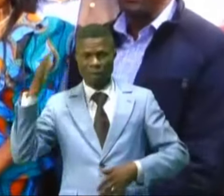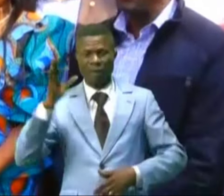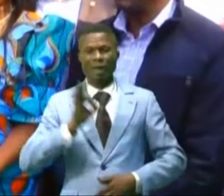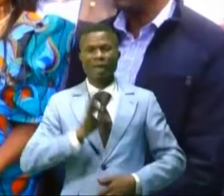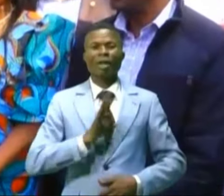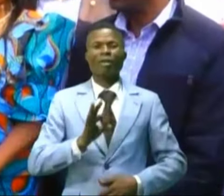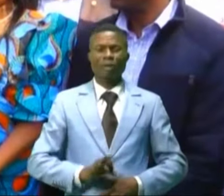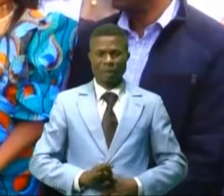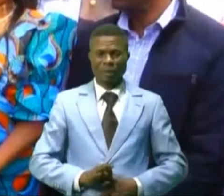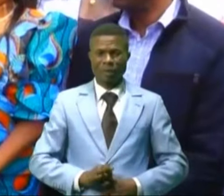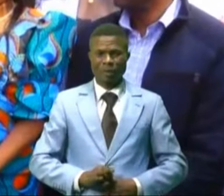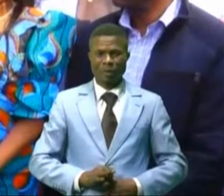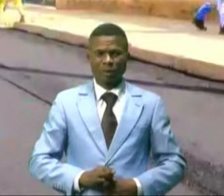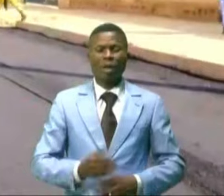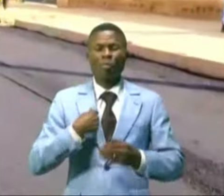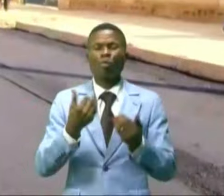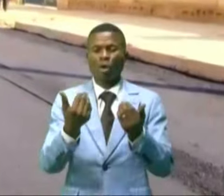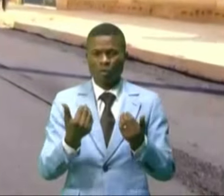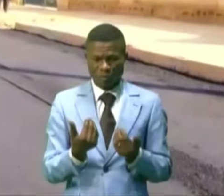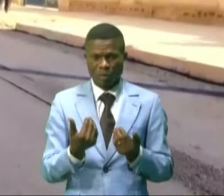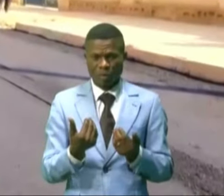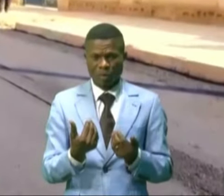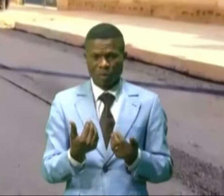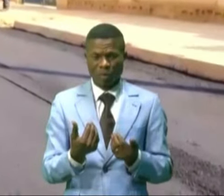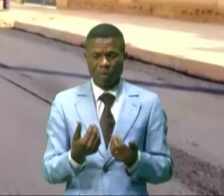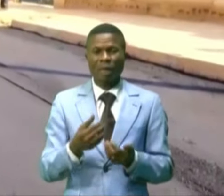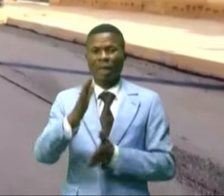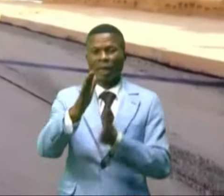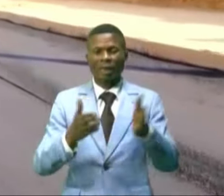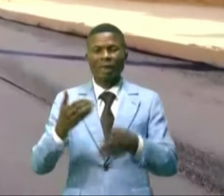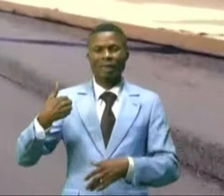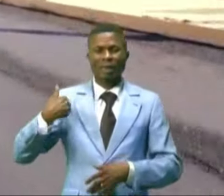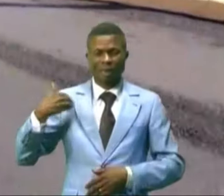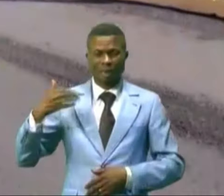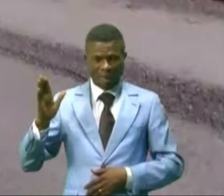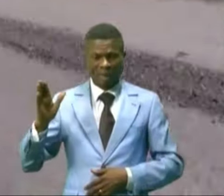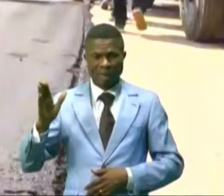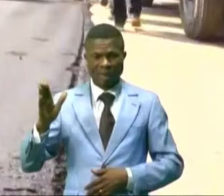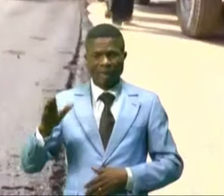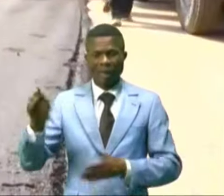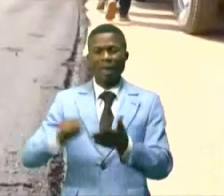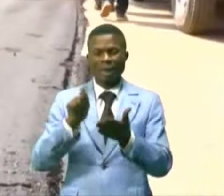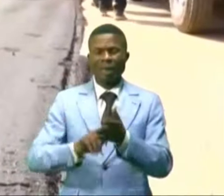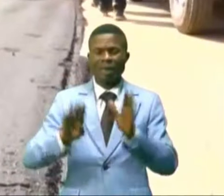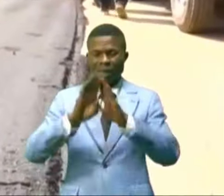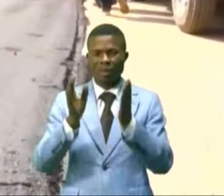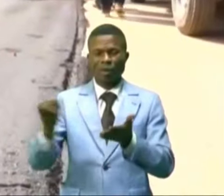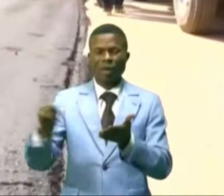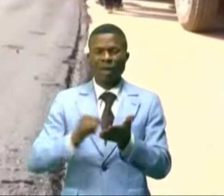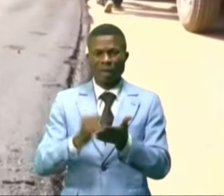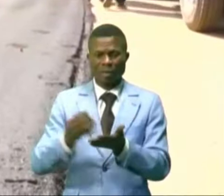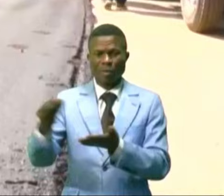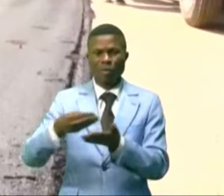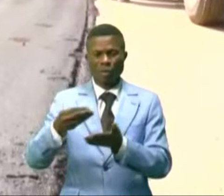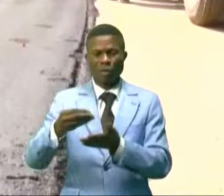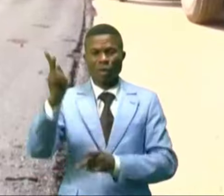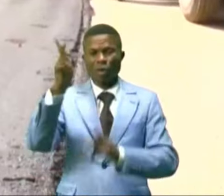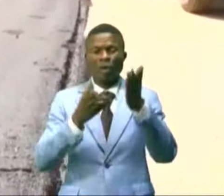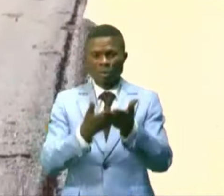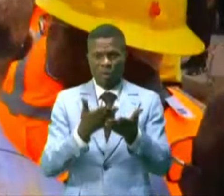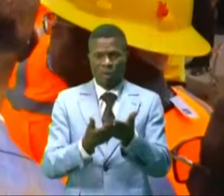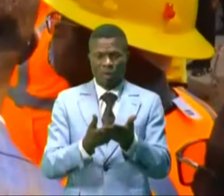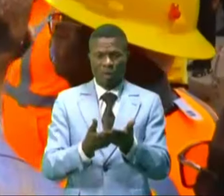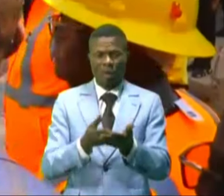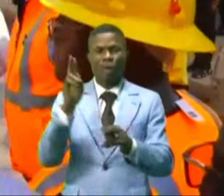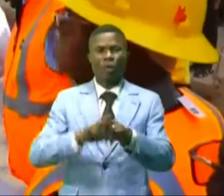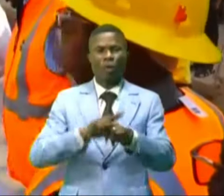Tshisekedi, qui voudrait que les recettes ou les taxes et les impôts que nous collectons auprès de notre population soient